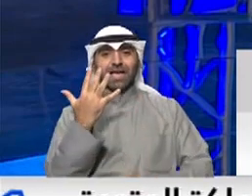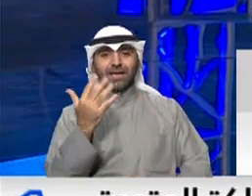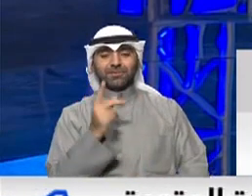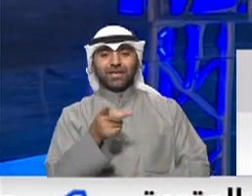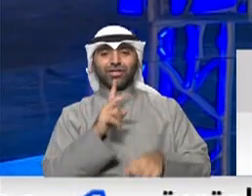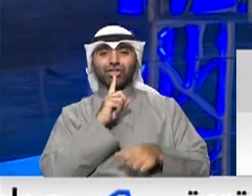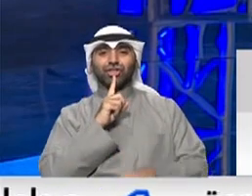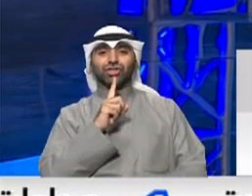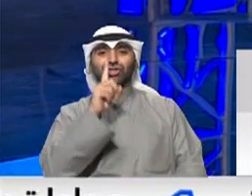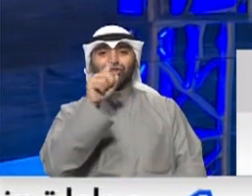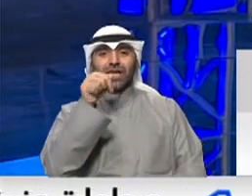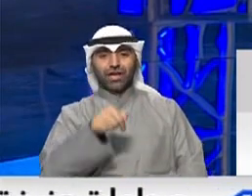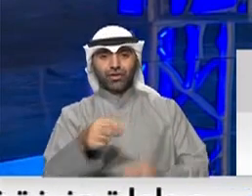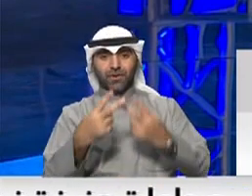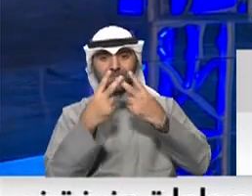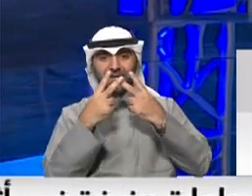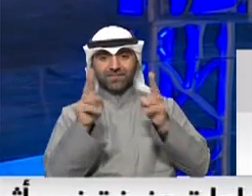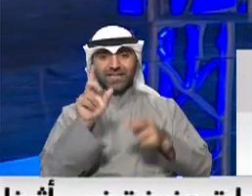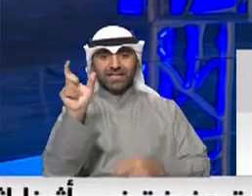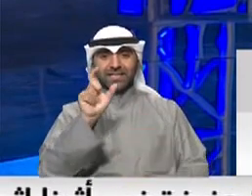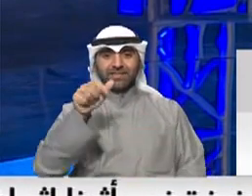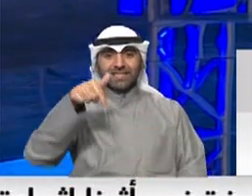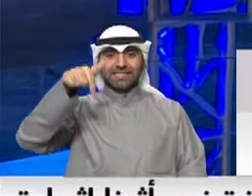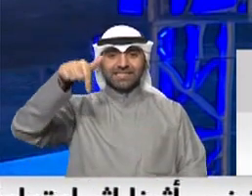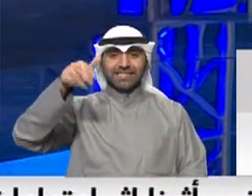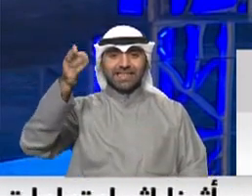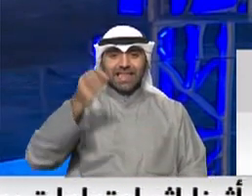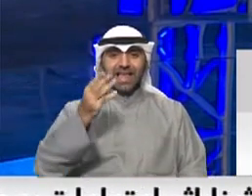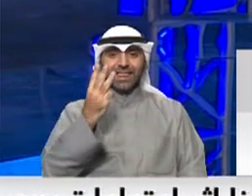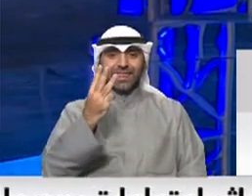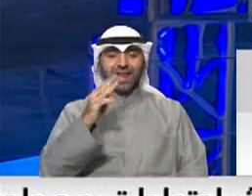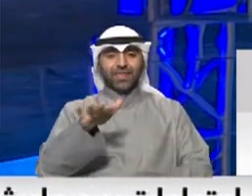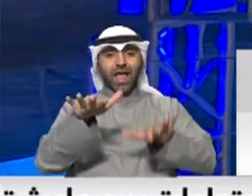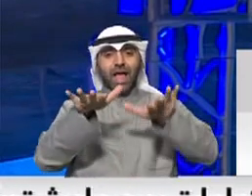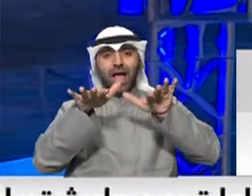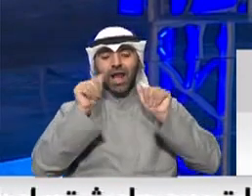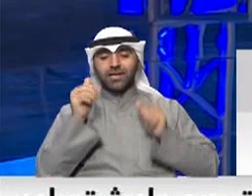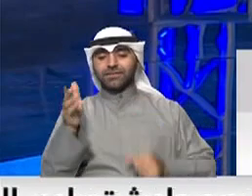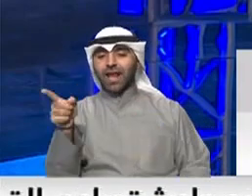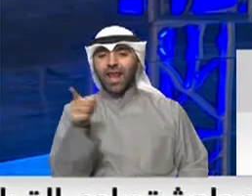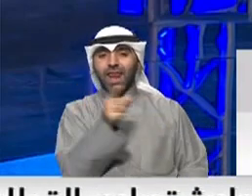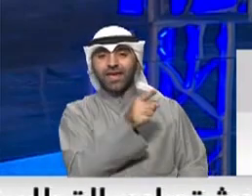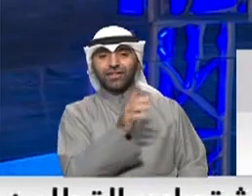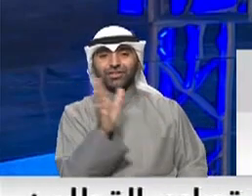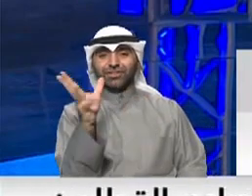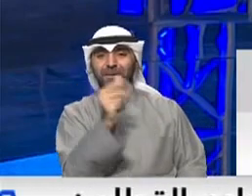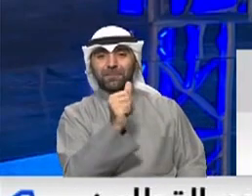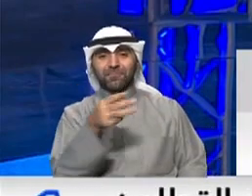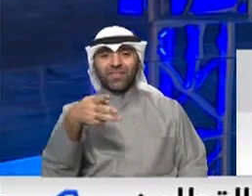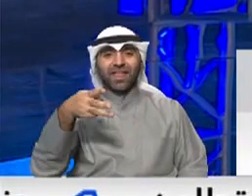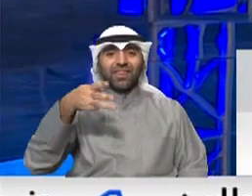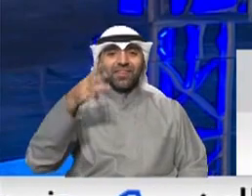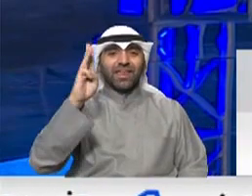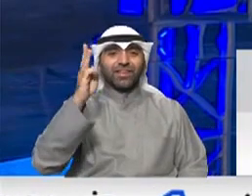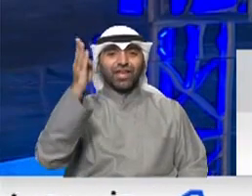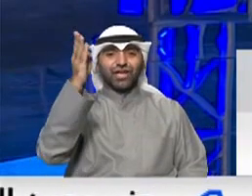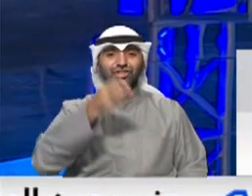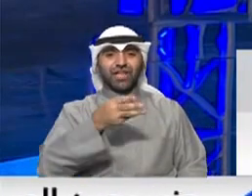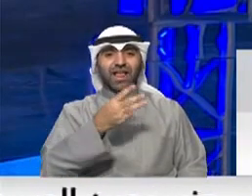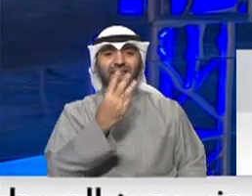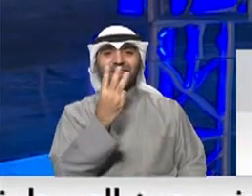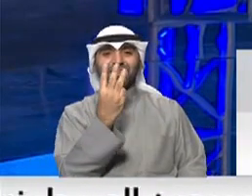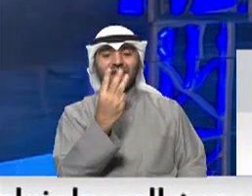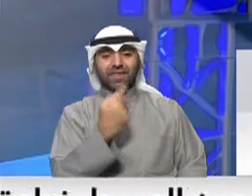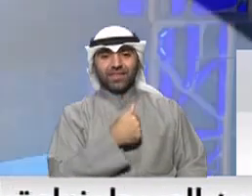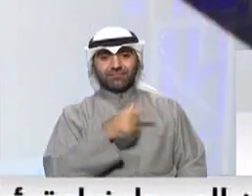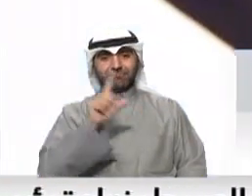اليوم 6/3 لغاية 13/3. العروض المسرحية راح تكون في المعهد العالي في المسرحية، مسرح